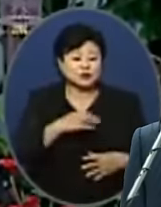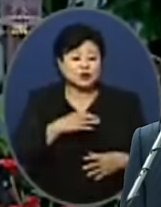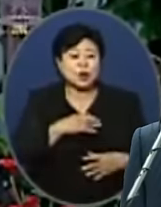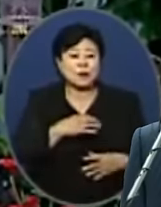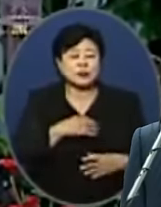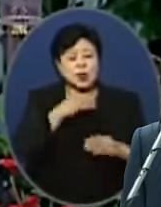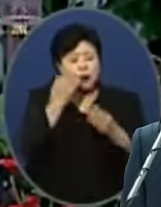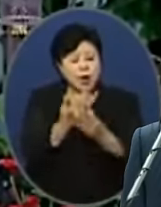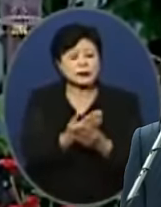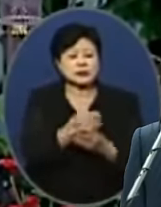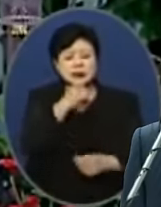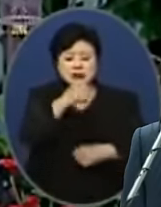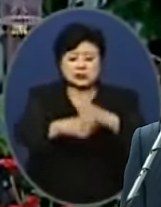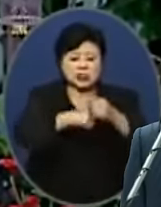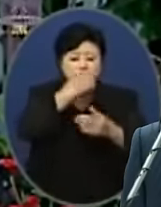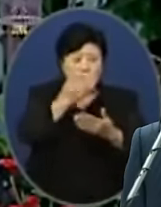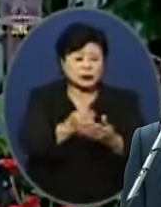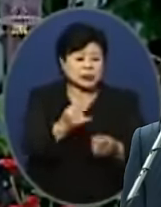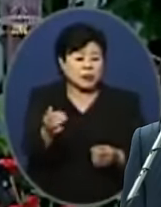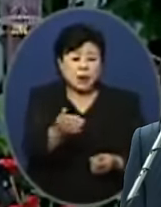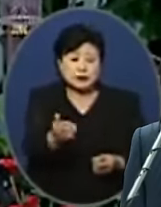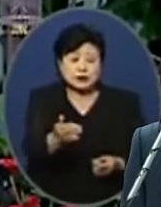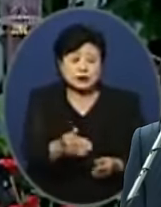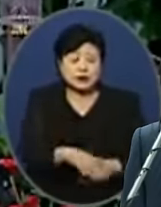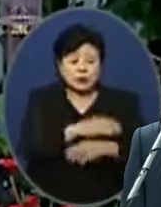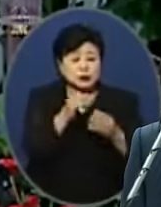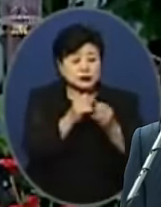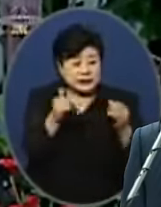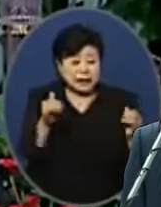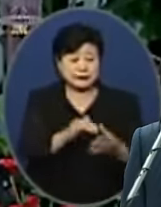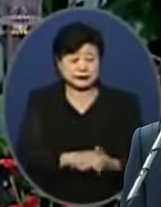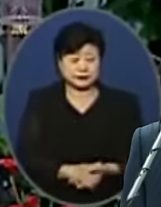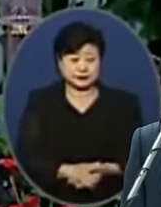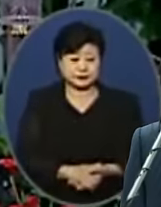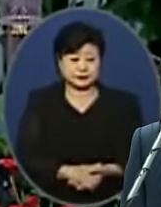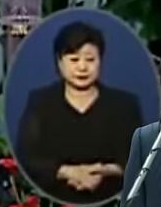두려움에서 완전히 자유를 얻을 사람은 없습니다. 모든 사람은